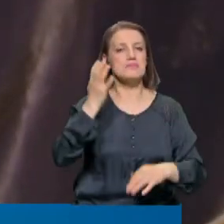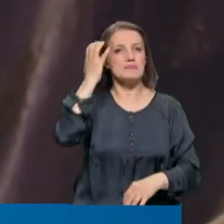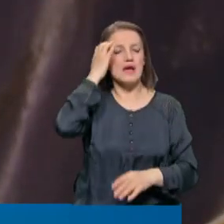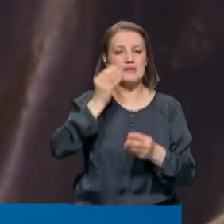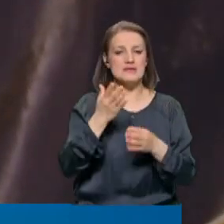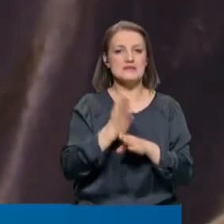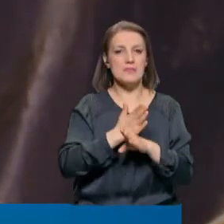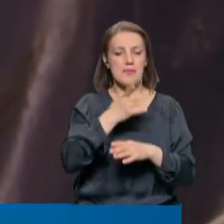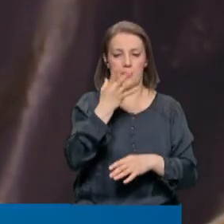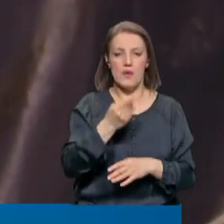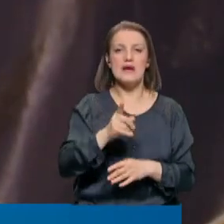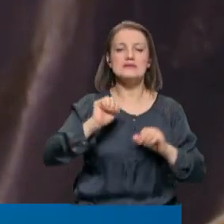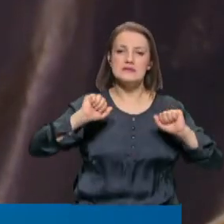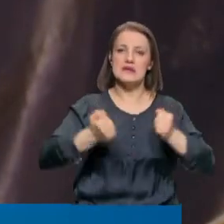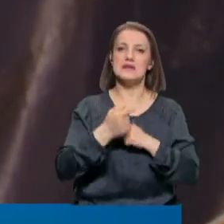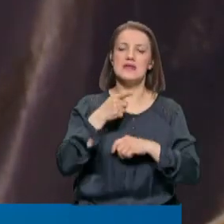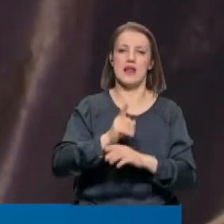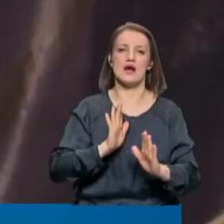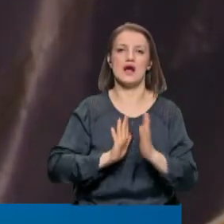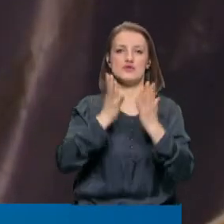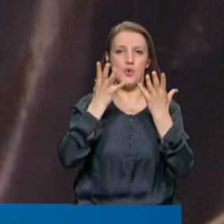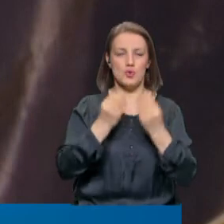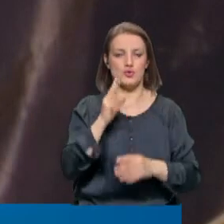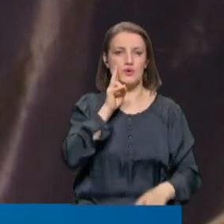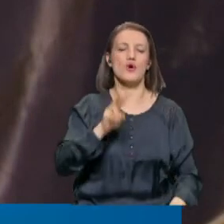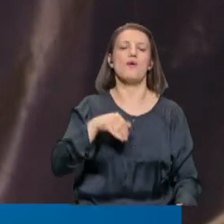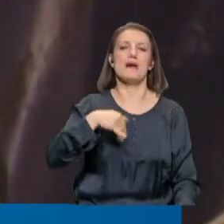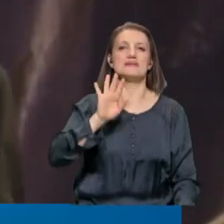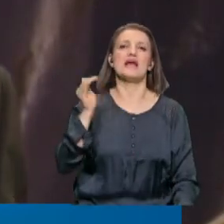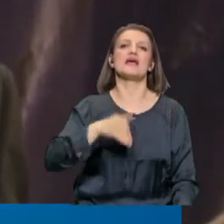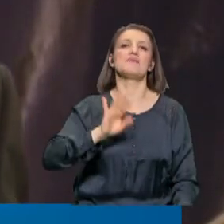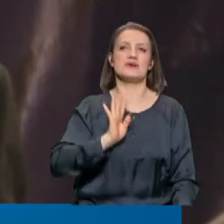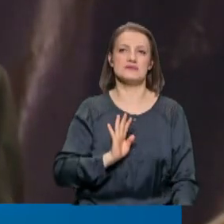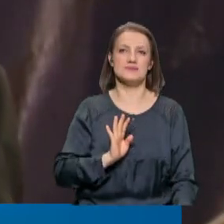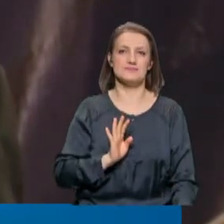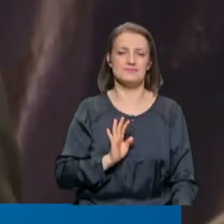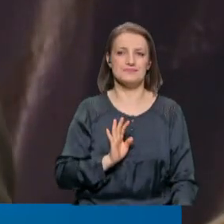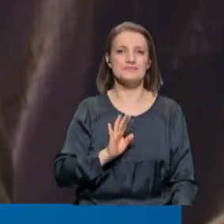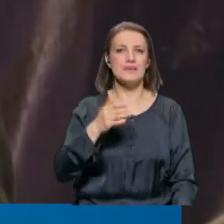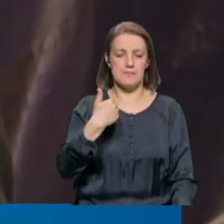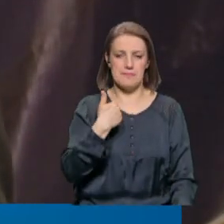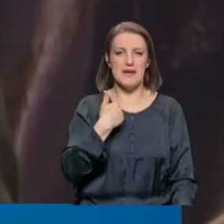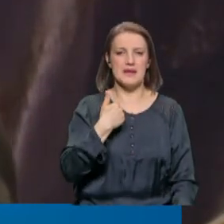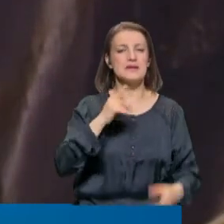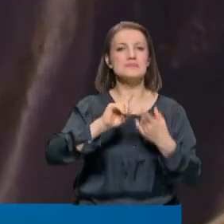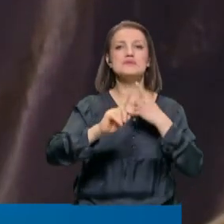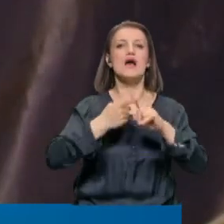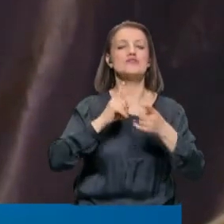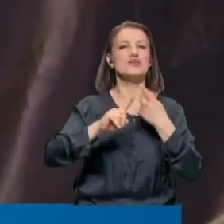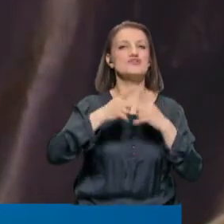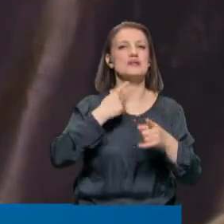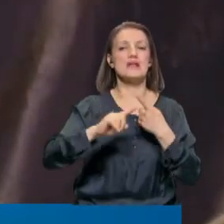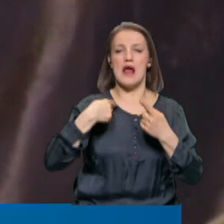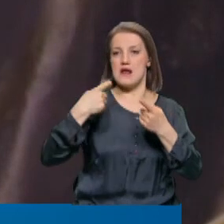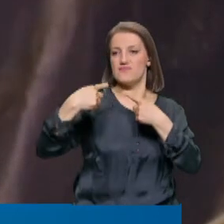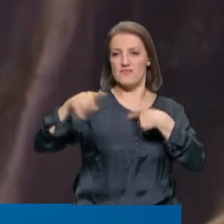bir takım sıkıntılarla karşı karşıya geldiğini görmezden gelemeyiz. Benim bazı siyasetçilerden farkım